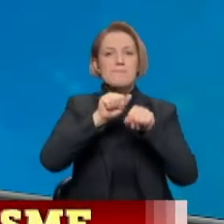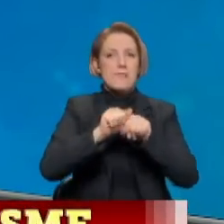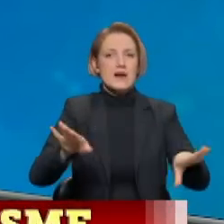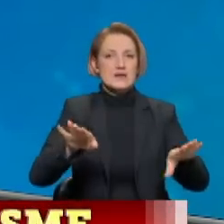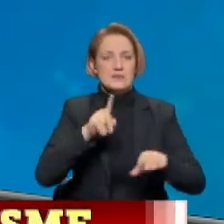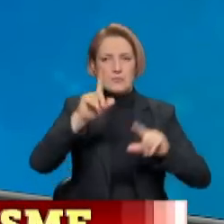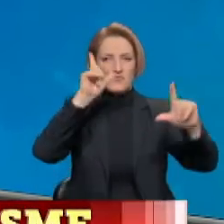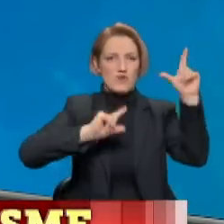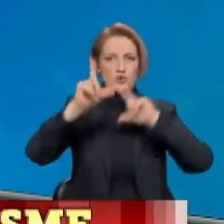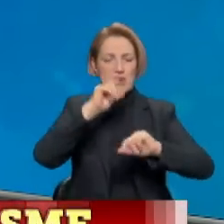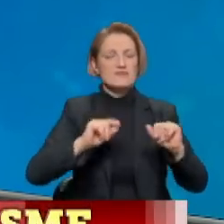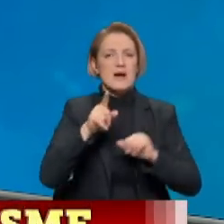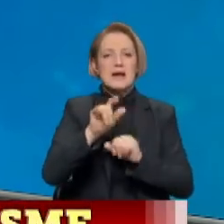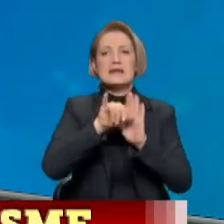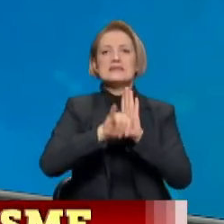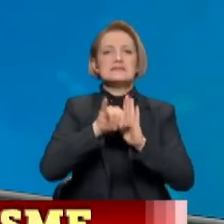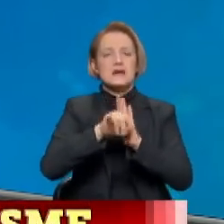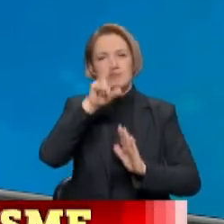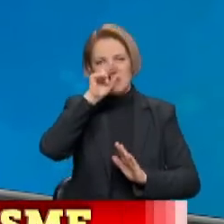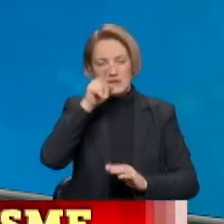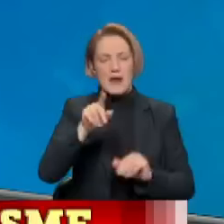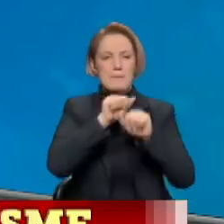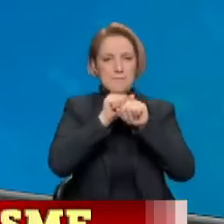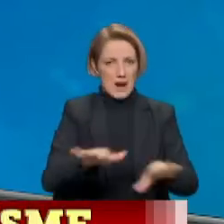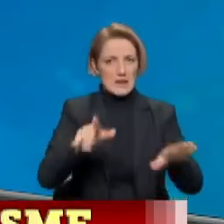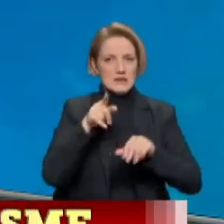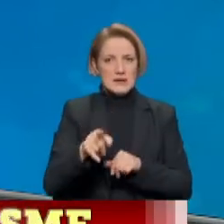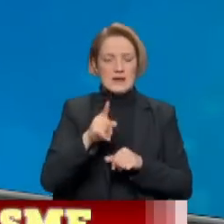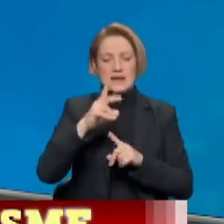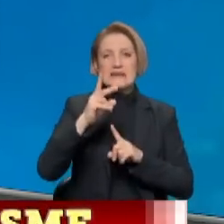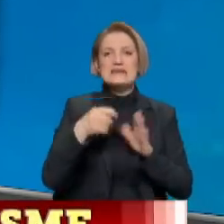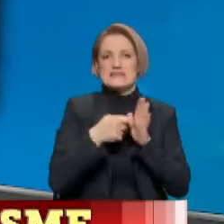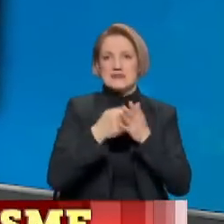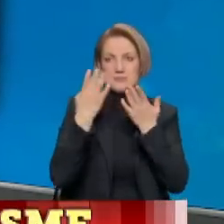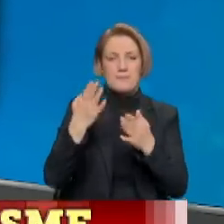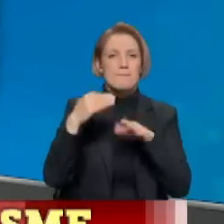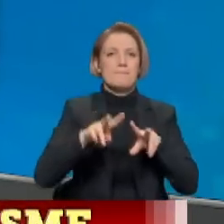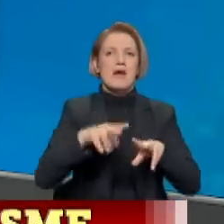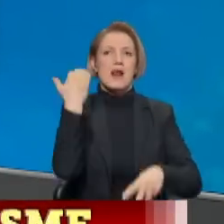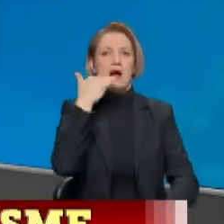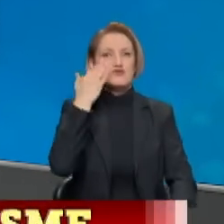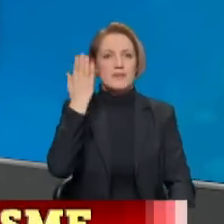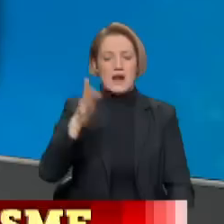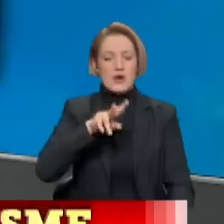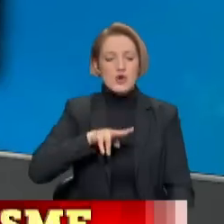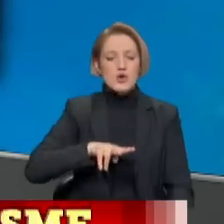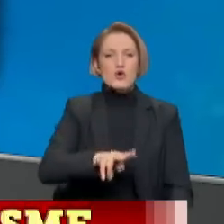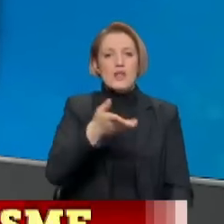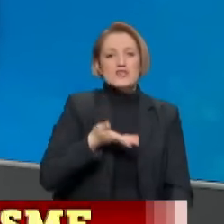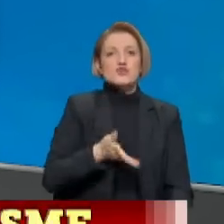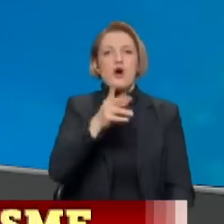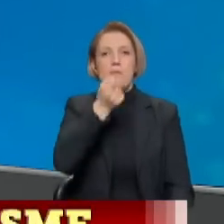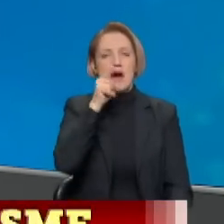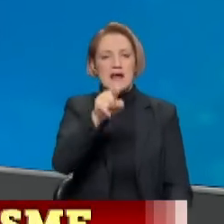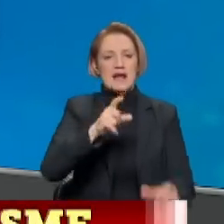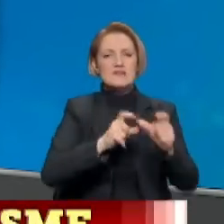bulunan, fotoğrafla yine Instagram'dan, Twitter'dan paylaşımda bulunan isimdi Meral Akşener. Yola çıkıyorum Ankara'dan